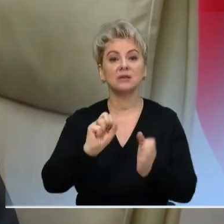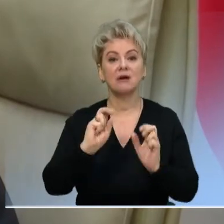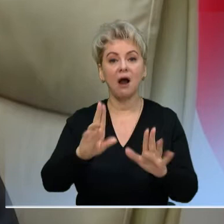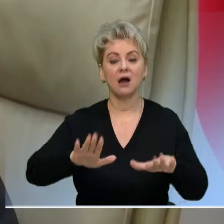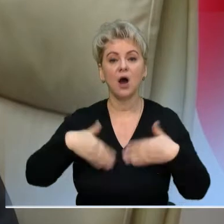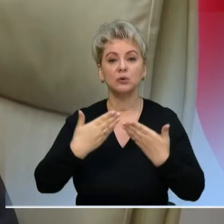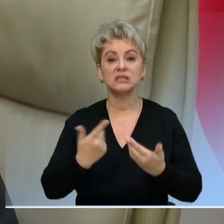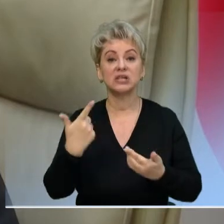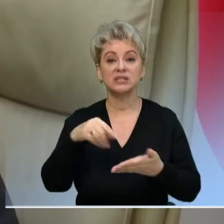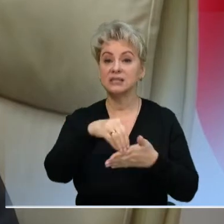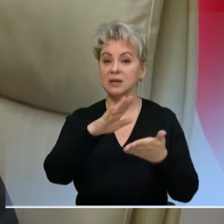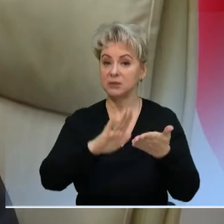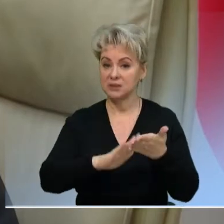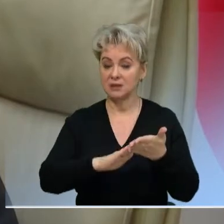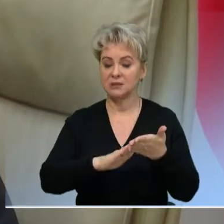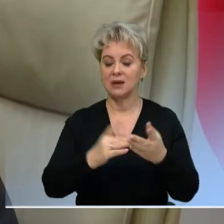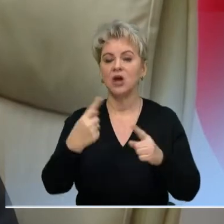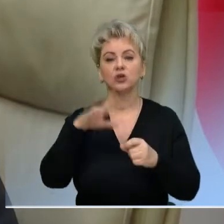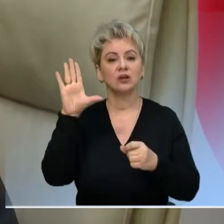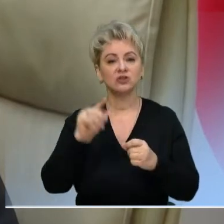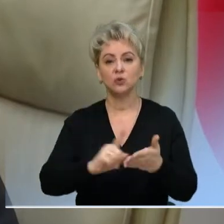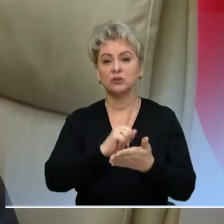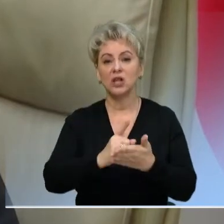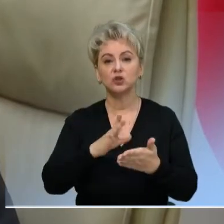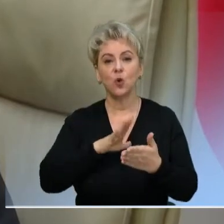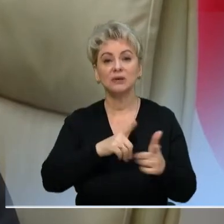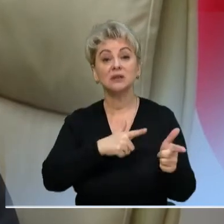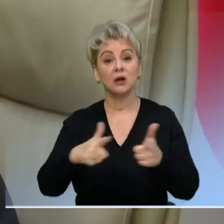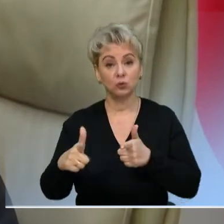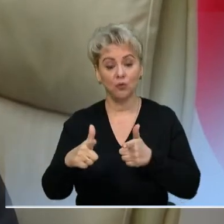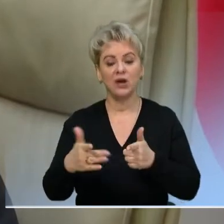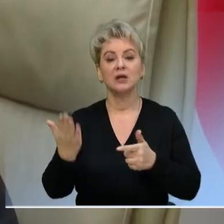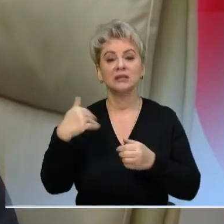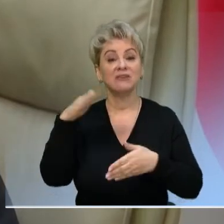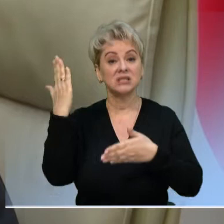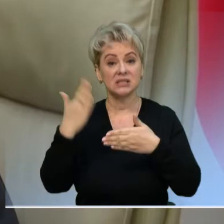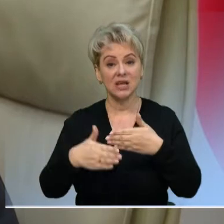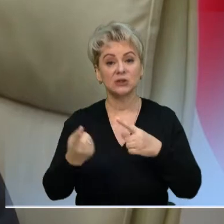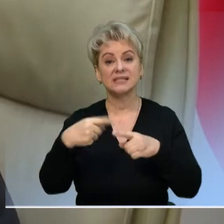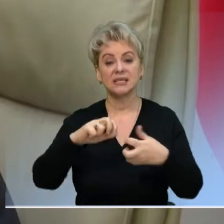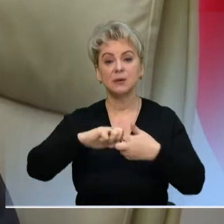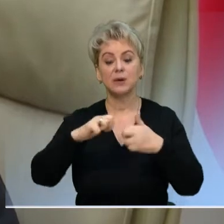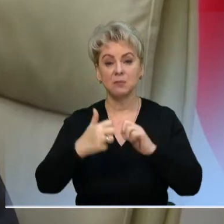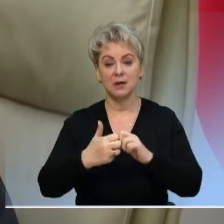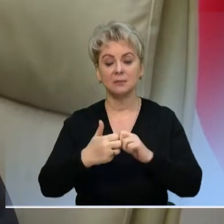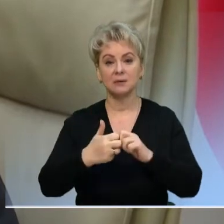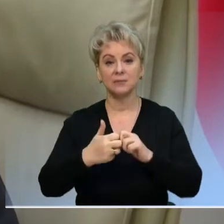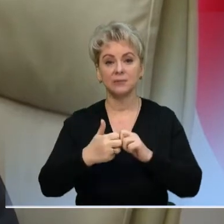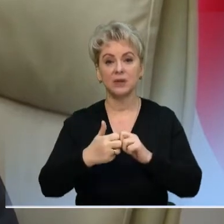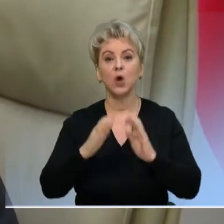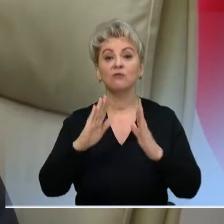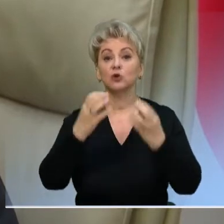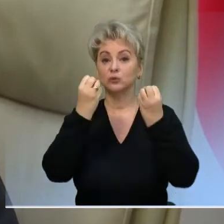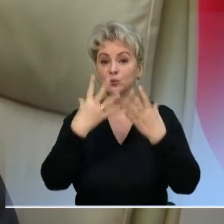как обратиться, где записаться. Это все уже должно быть отработано. Давайте-ка закончим с этой проблемой.